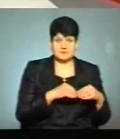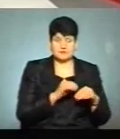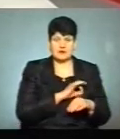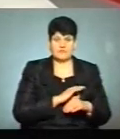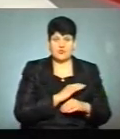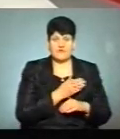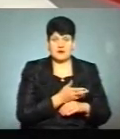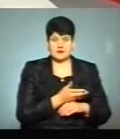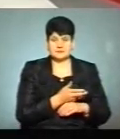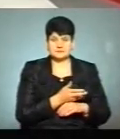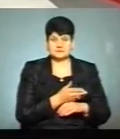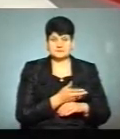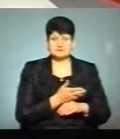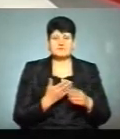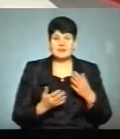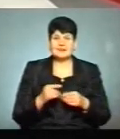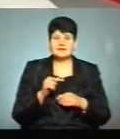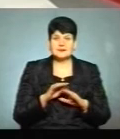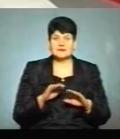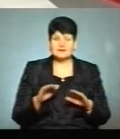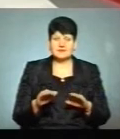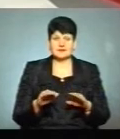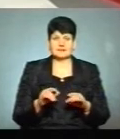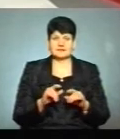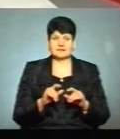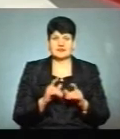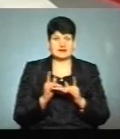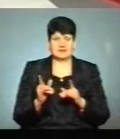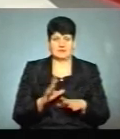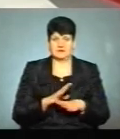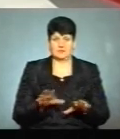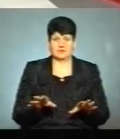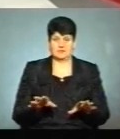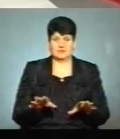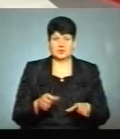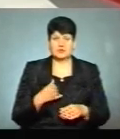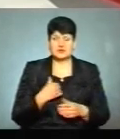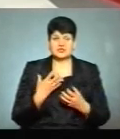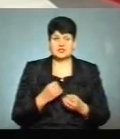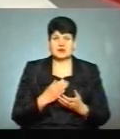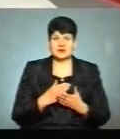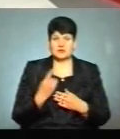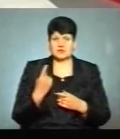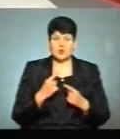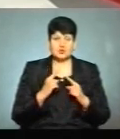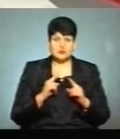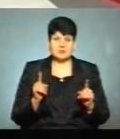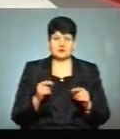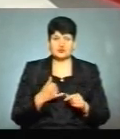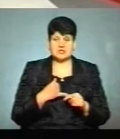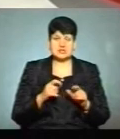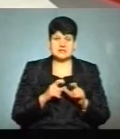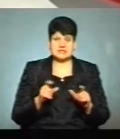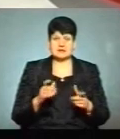виховання. Але такі діти в інтернатних закладах не перебувають. Так, з нас є ще одна, я вже казав, особливість в тому, що в наших